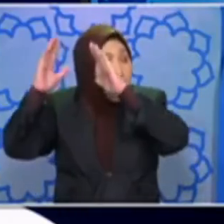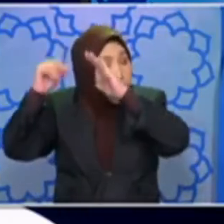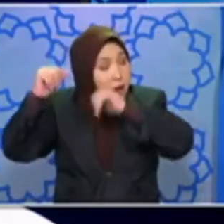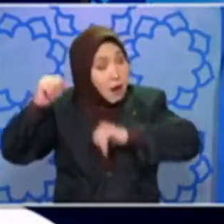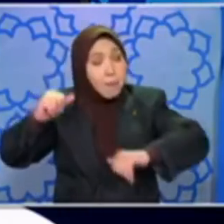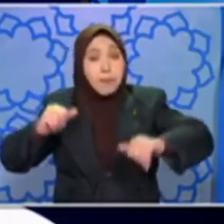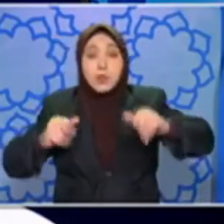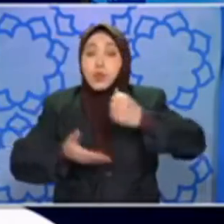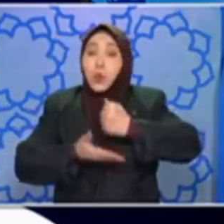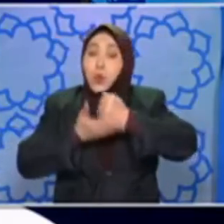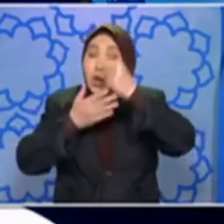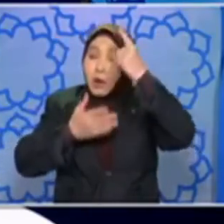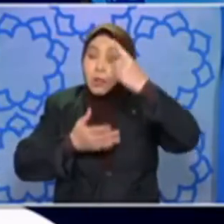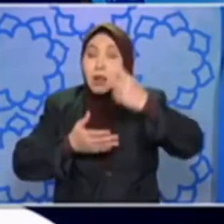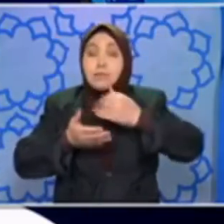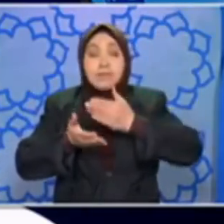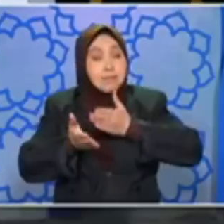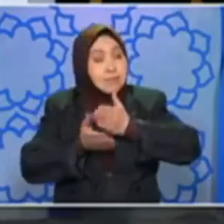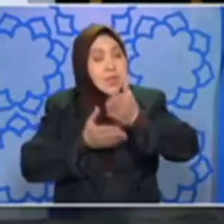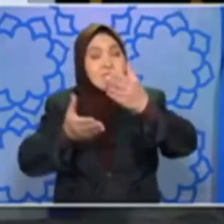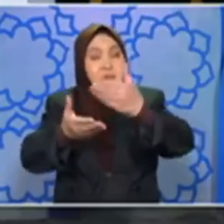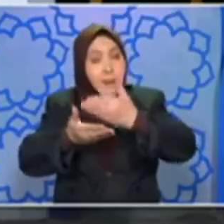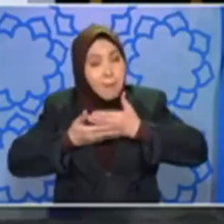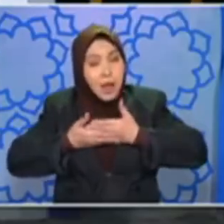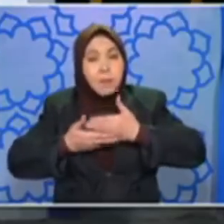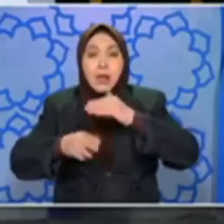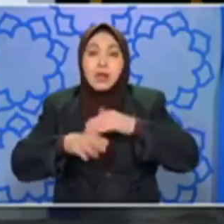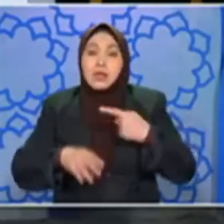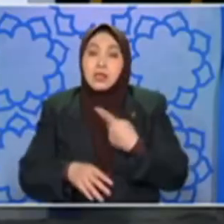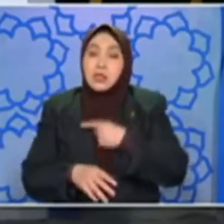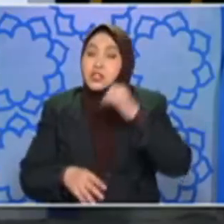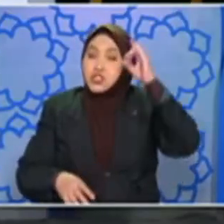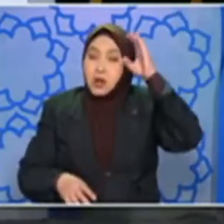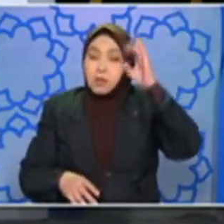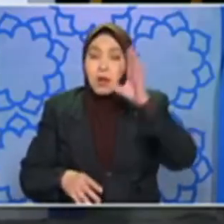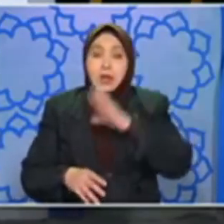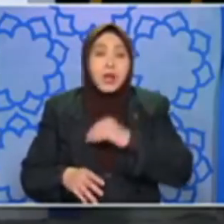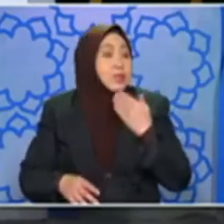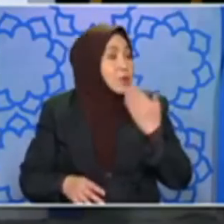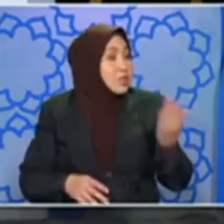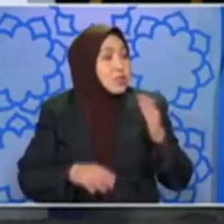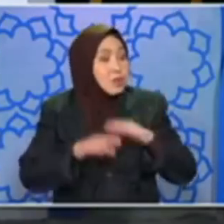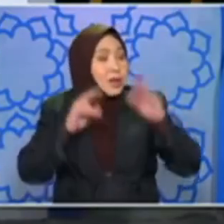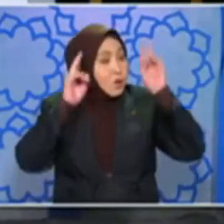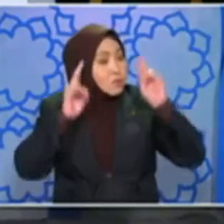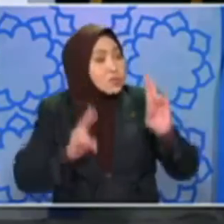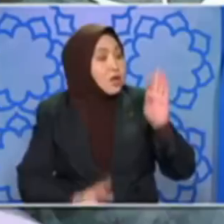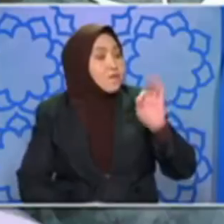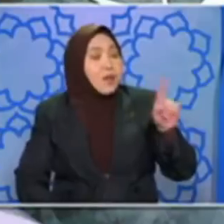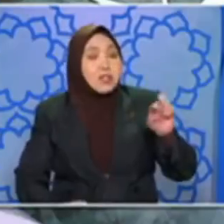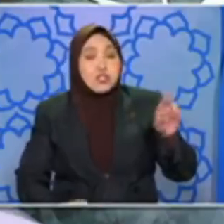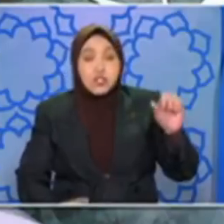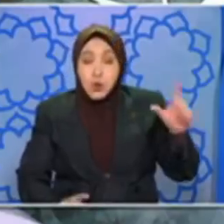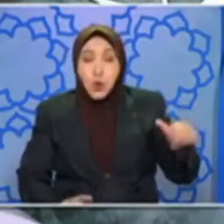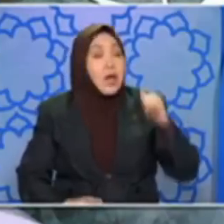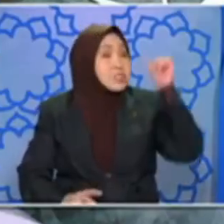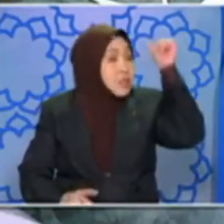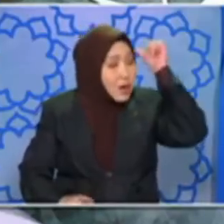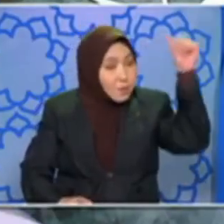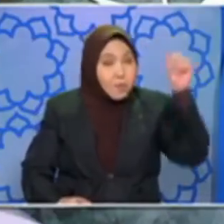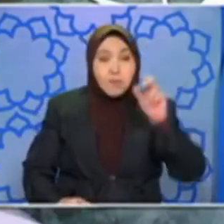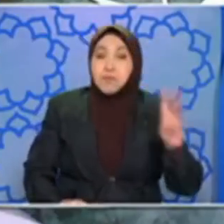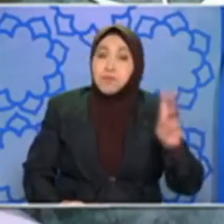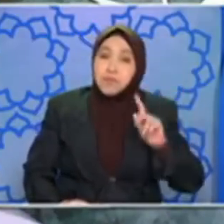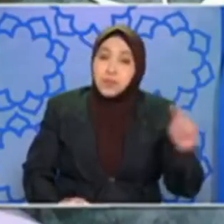sampai kepada kita semua insya-Allah. Bersama Ustaz Tirmizi. Baik, terima kasih Fadhil Ustaz Tuan Fazrul. Assalamualaikum warahmatullahi wabarakatuh.